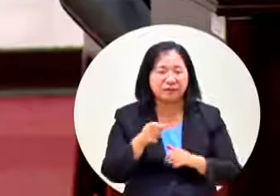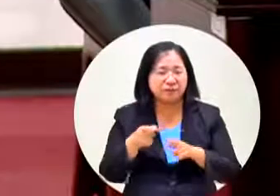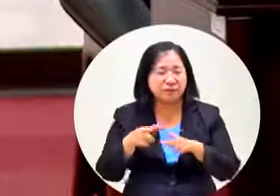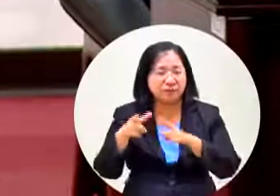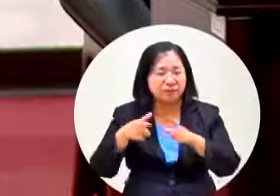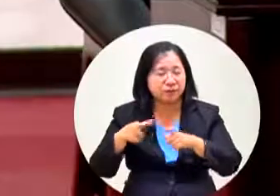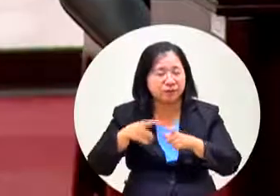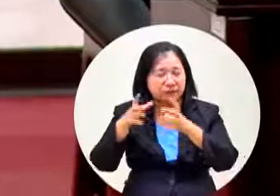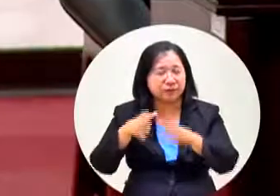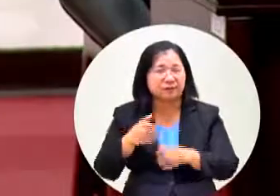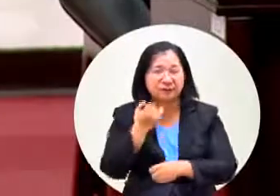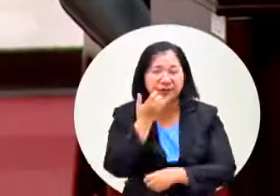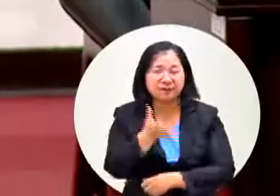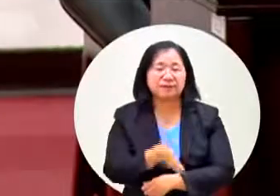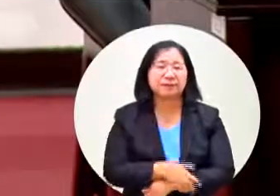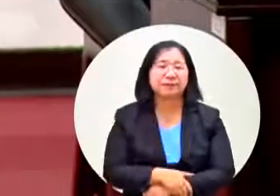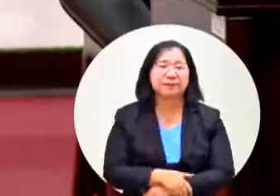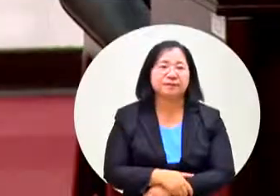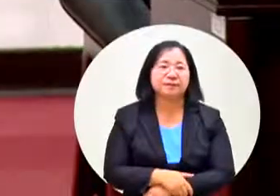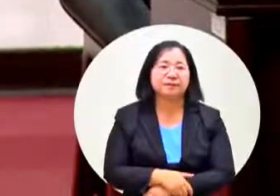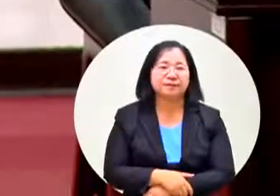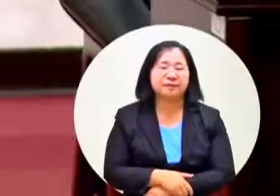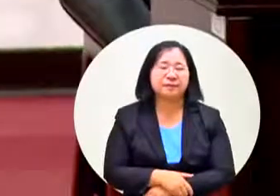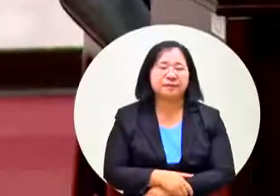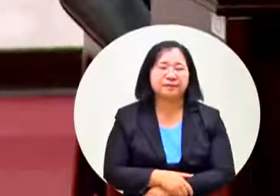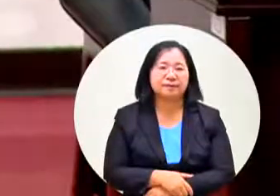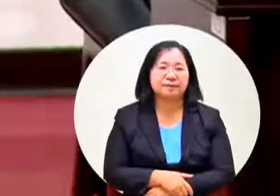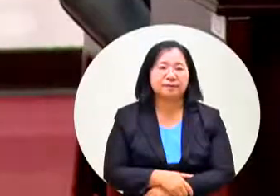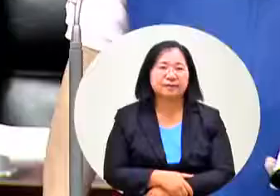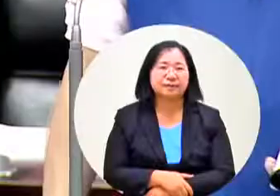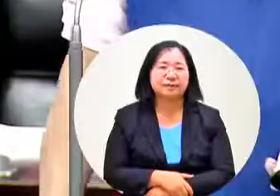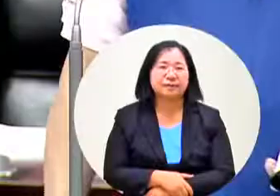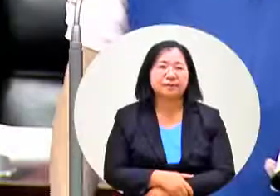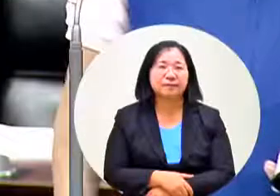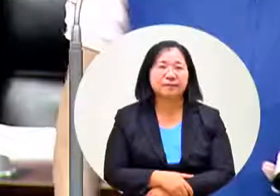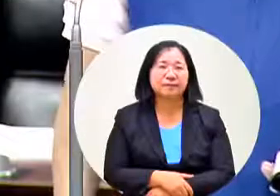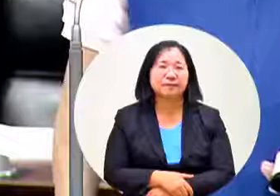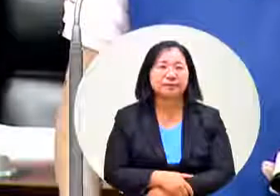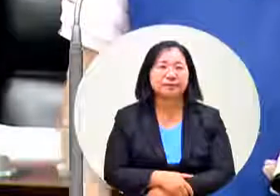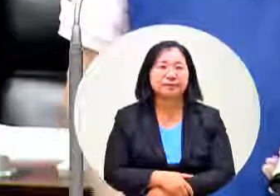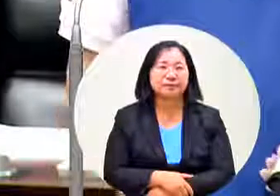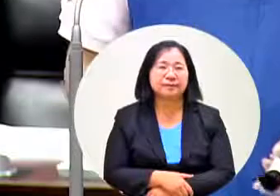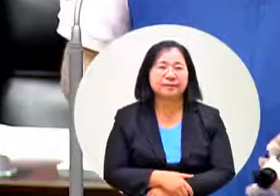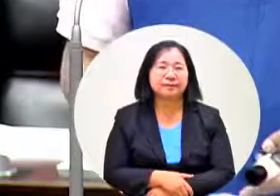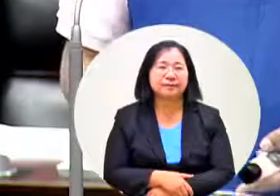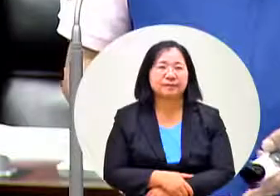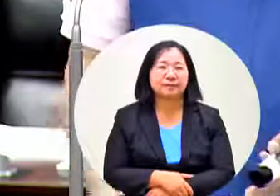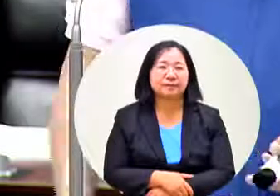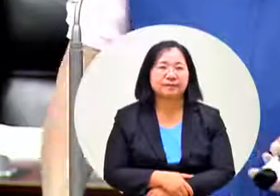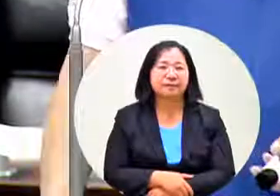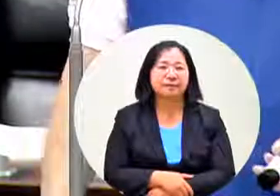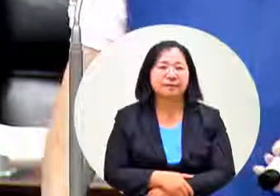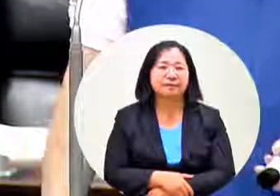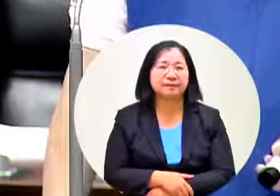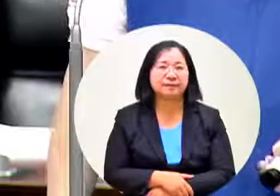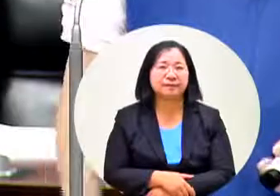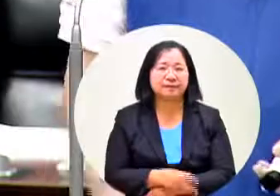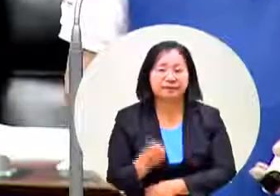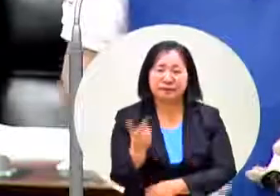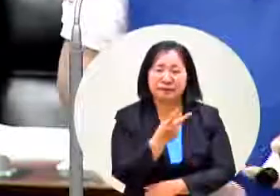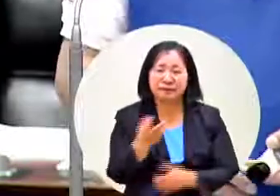这两个案，我那和咱李四川副市长了解一下吼，了解这个情形吼。针对这两个案，是